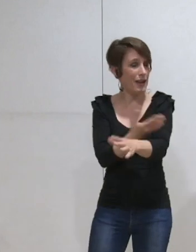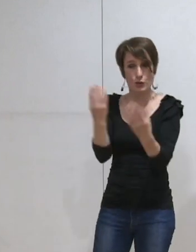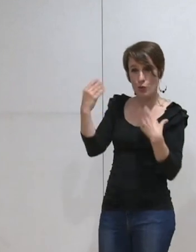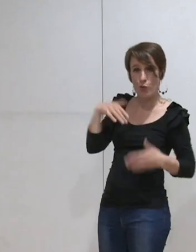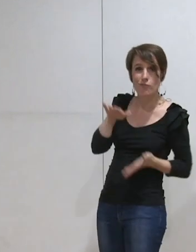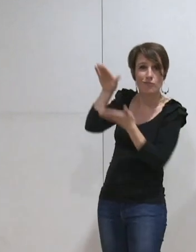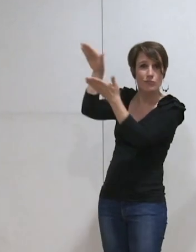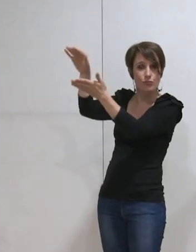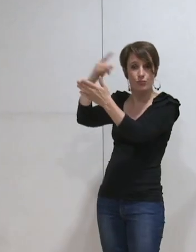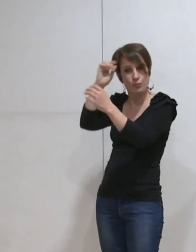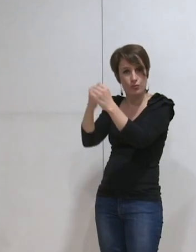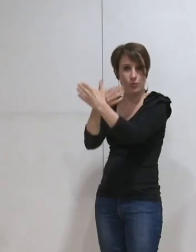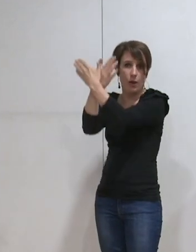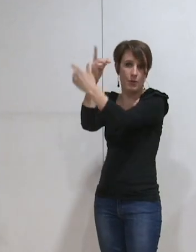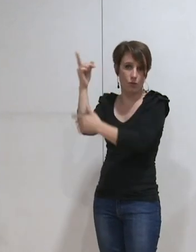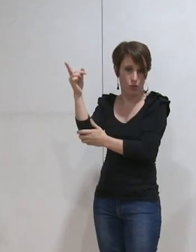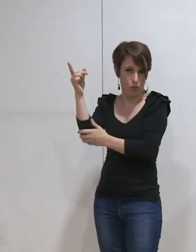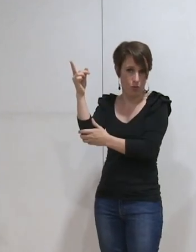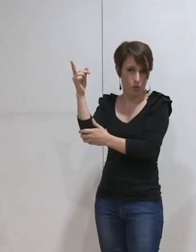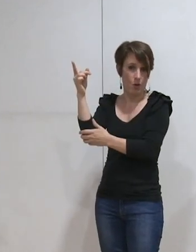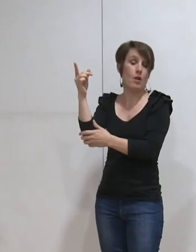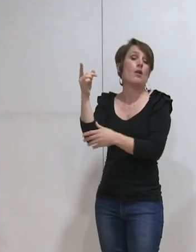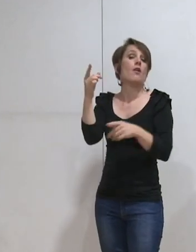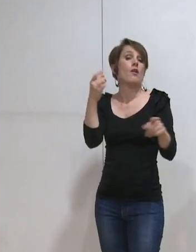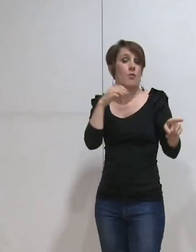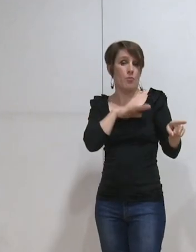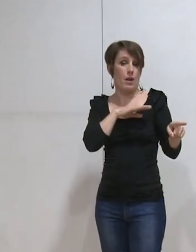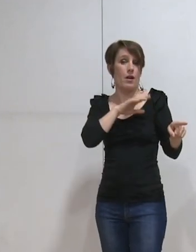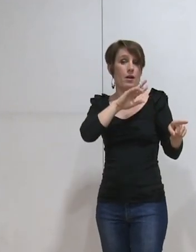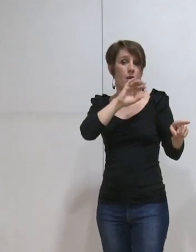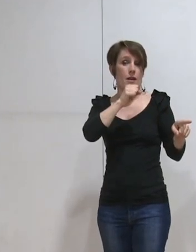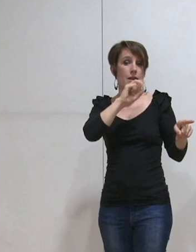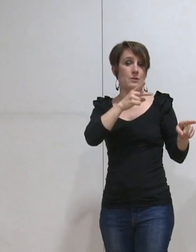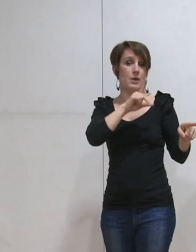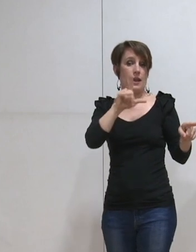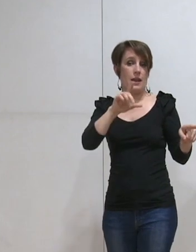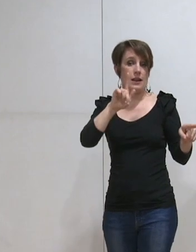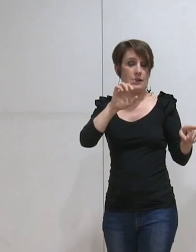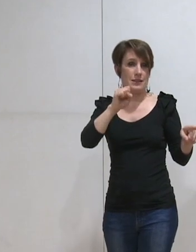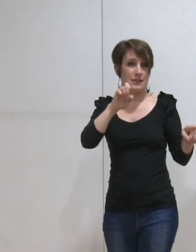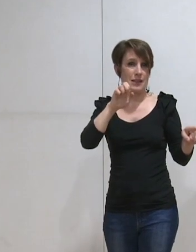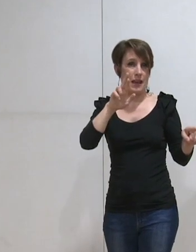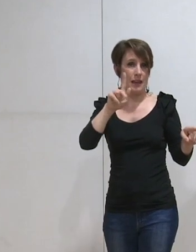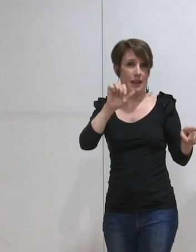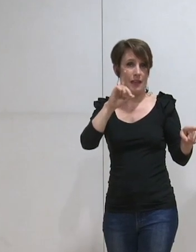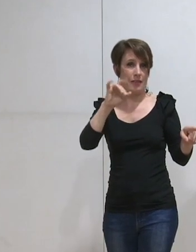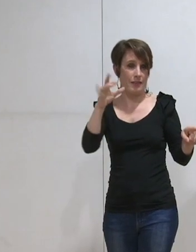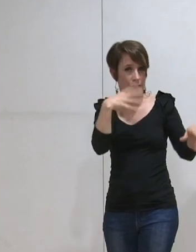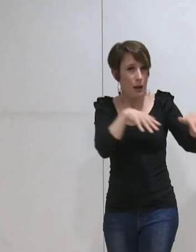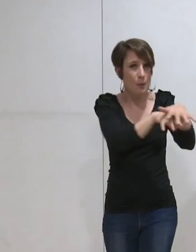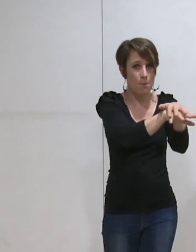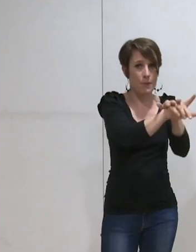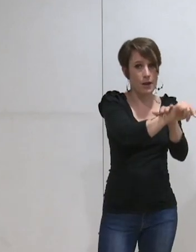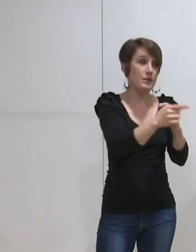actionnaires dans la SPL hautegrenoble et suite à la fusion absorption de la sppll sergadi par laaspl haute-grenoble de mettre à jour les statuts de